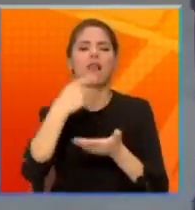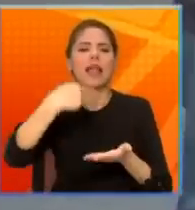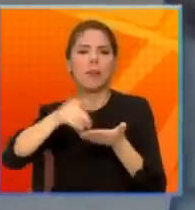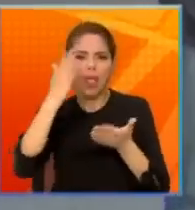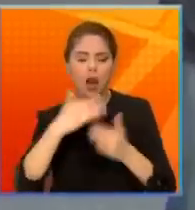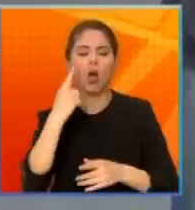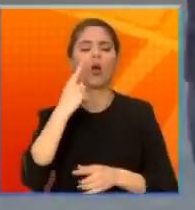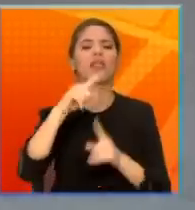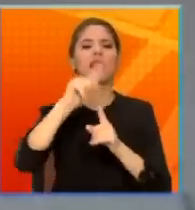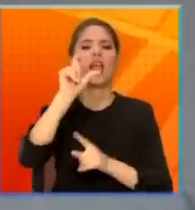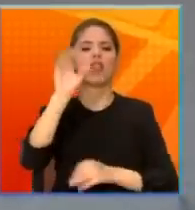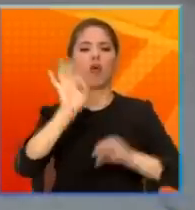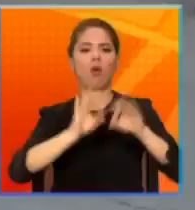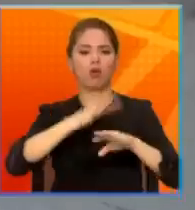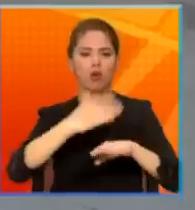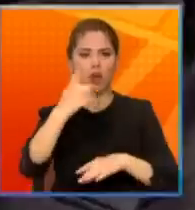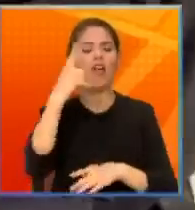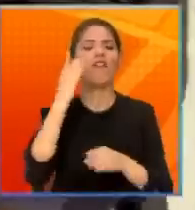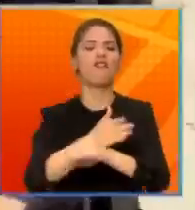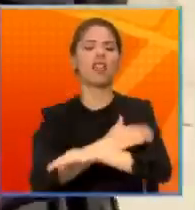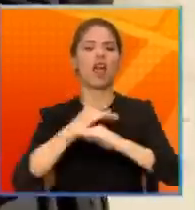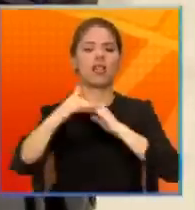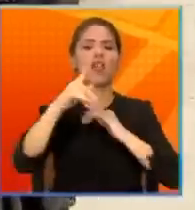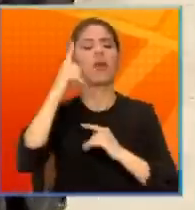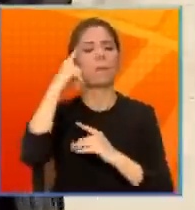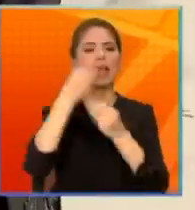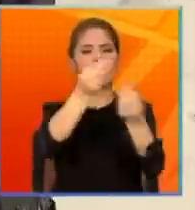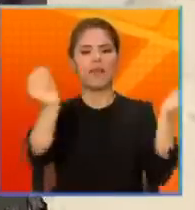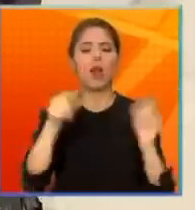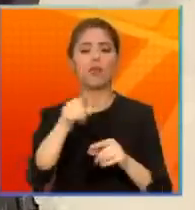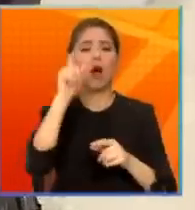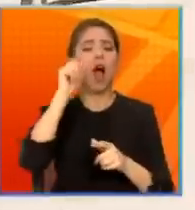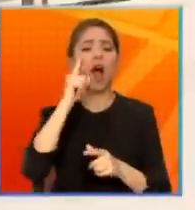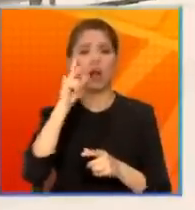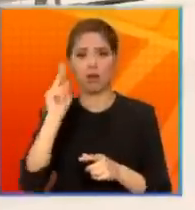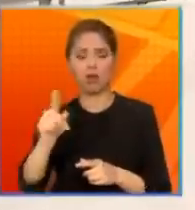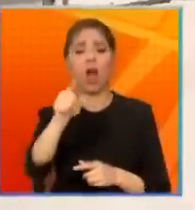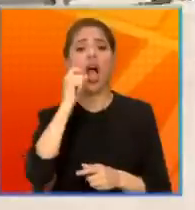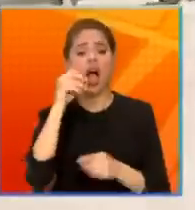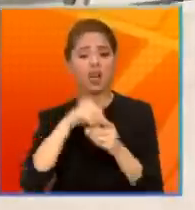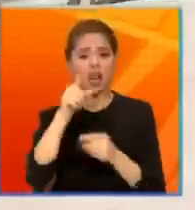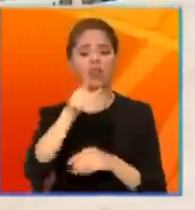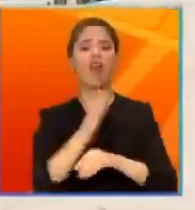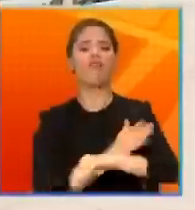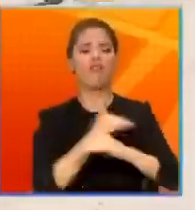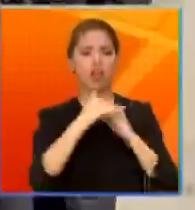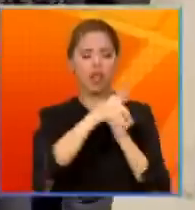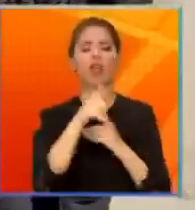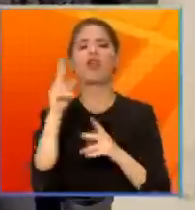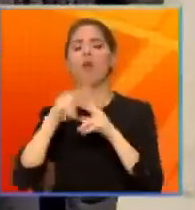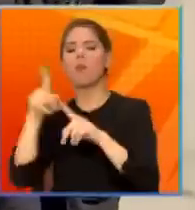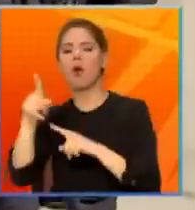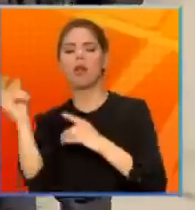noktalarda da kimlik denetimi yapıp vatandaşı bilgilendiriyor. Burası da Ankara. Polisle vatandaş arasında yine benzer görüntüler